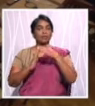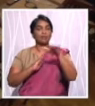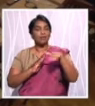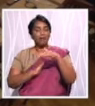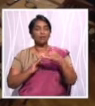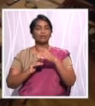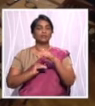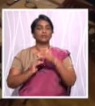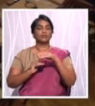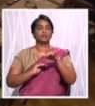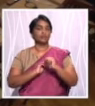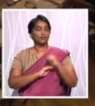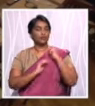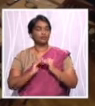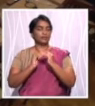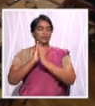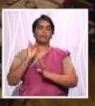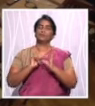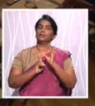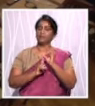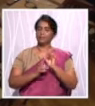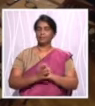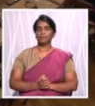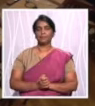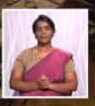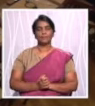ගැන්වීම් අමාත්‍යවරයා ලෙසයි.